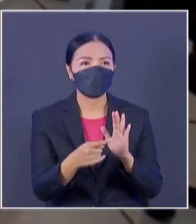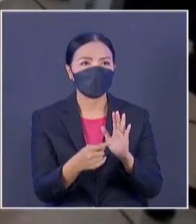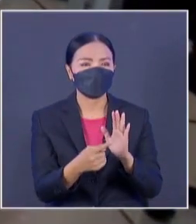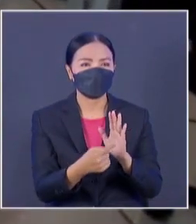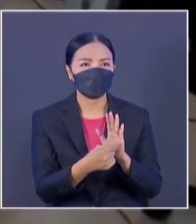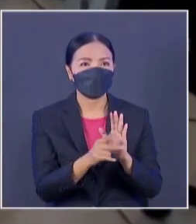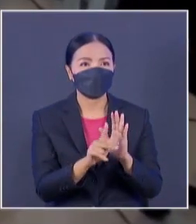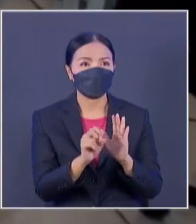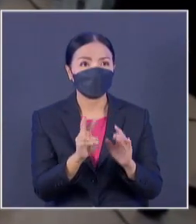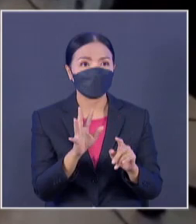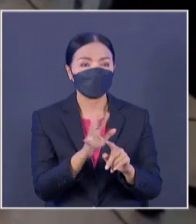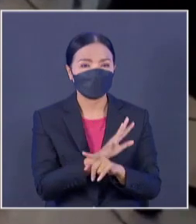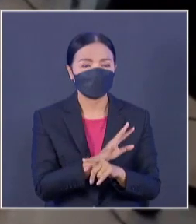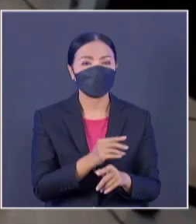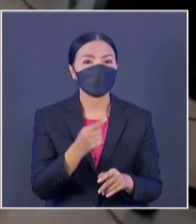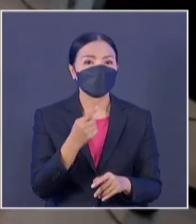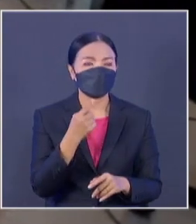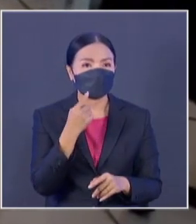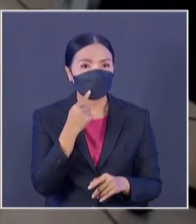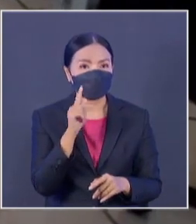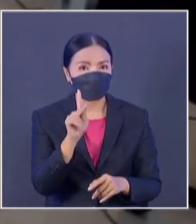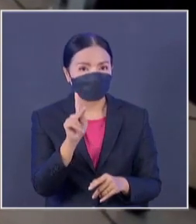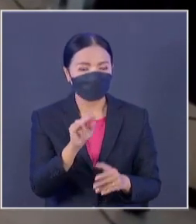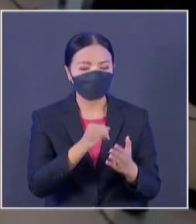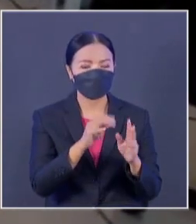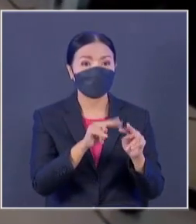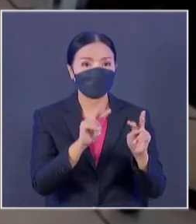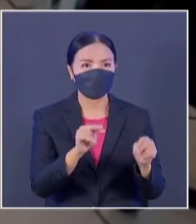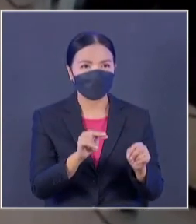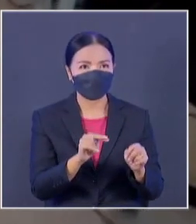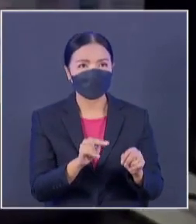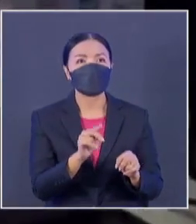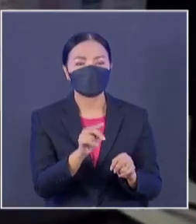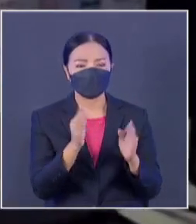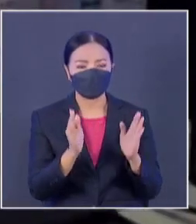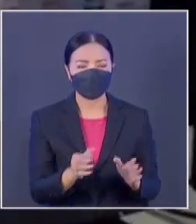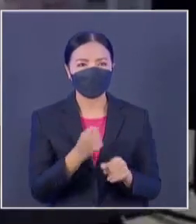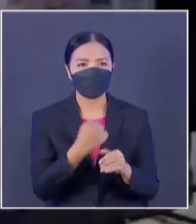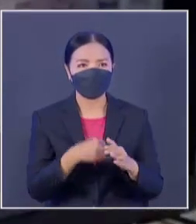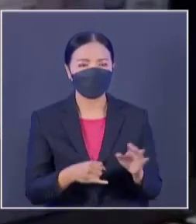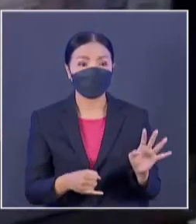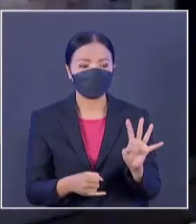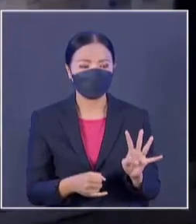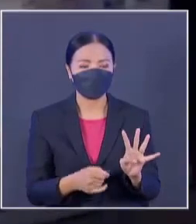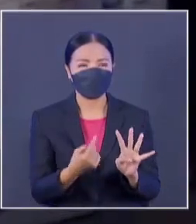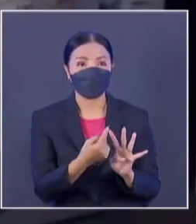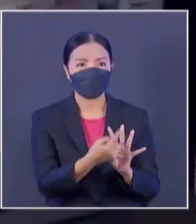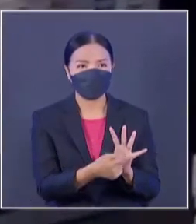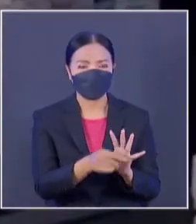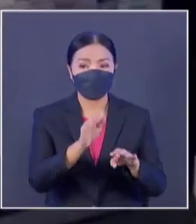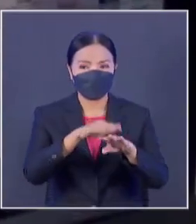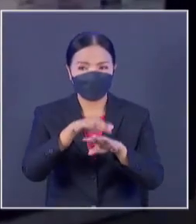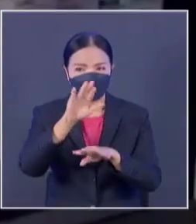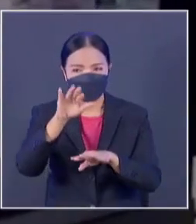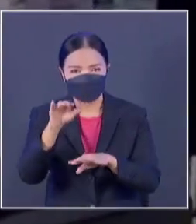นทบุรีก็สามารถจับกลุ่มผู้ต้องหาได้4คนทำหน้าที่ชักชวนทำหน้าที่ดูแลลูกค้าให้เข้ามาเล่น